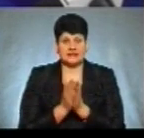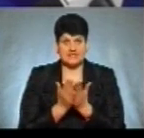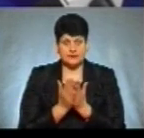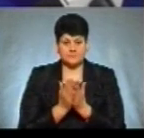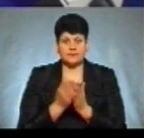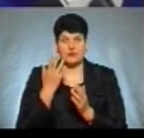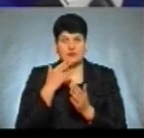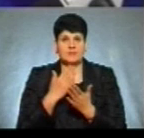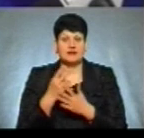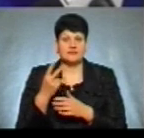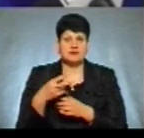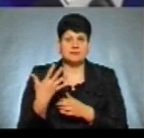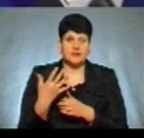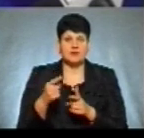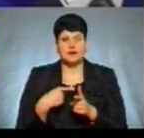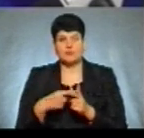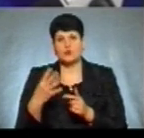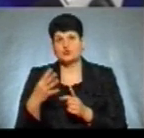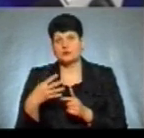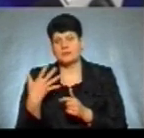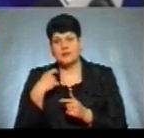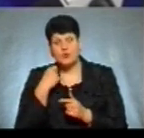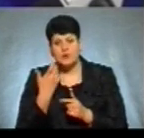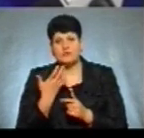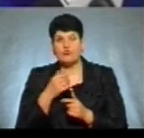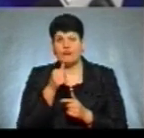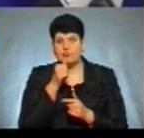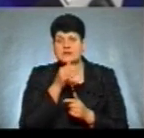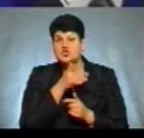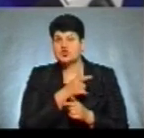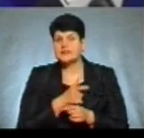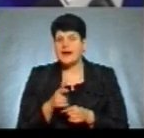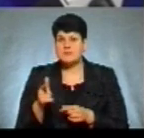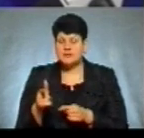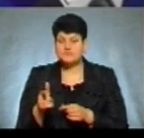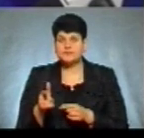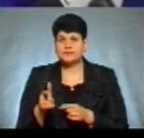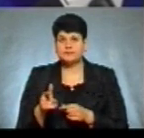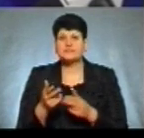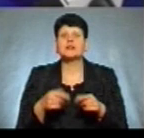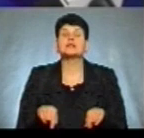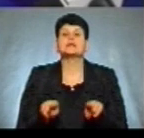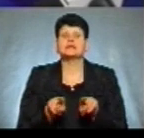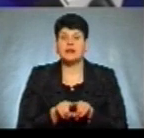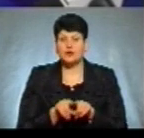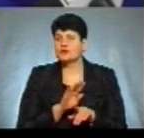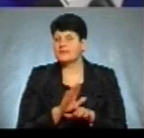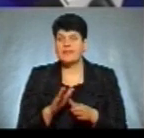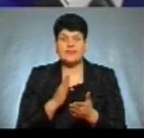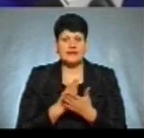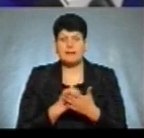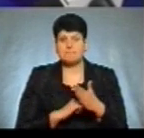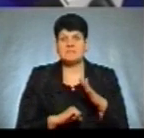досягненні 25 та 45 річного віку, тобто в місячний термін, законний термін, також не є